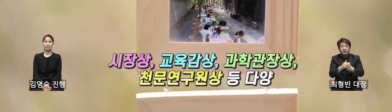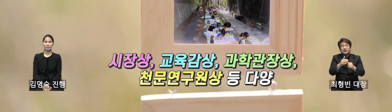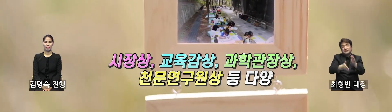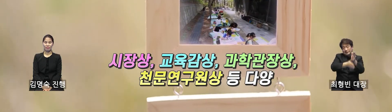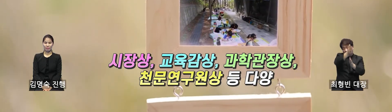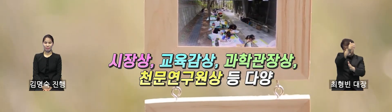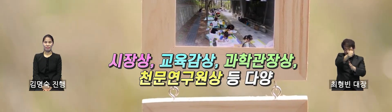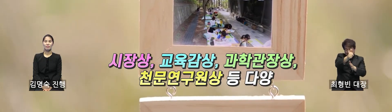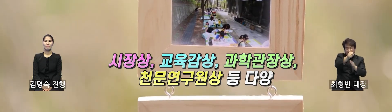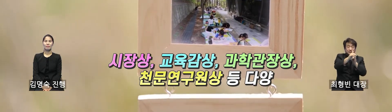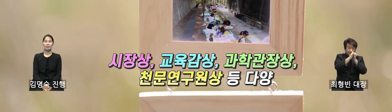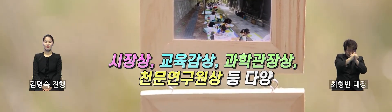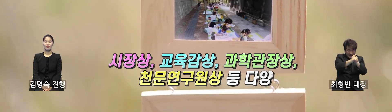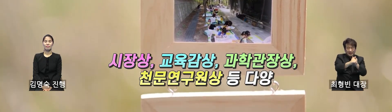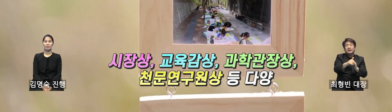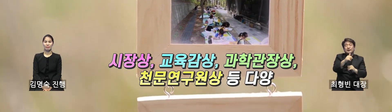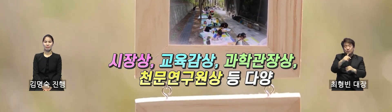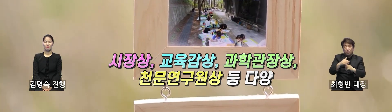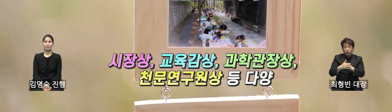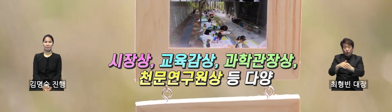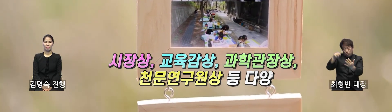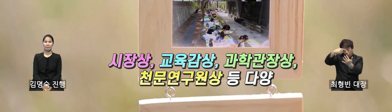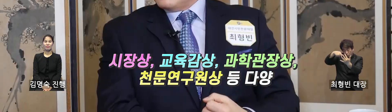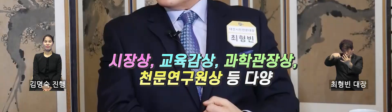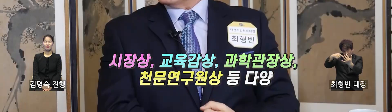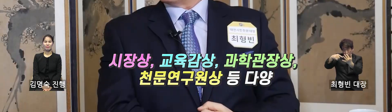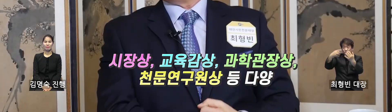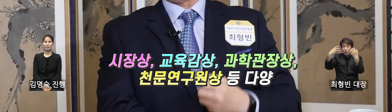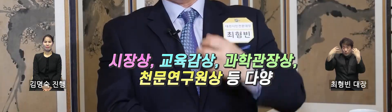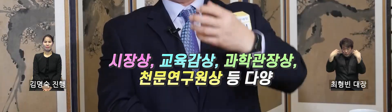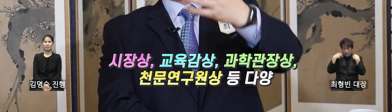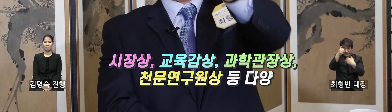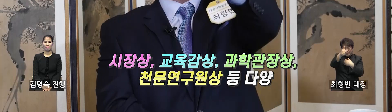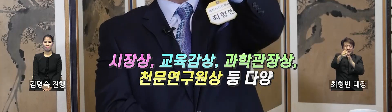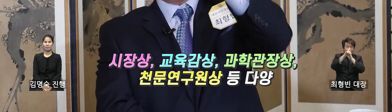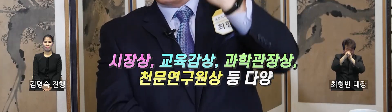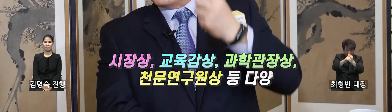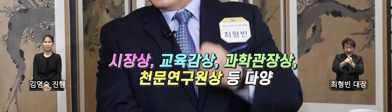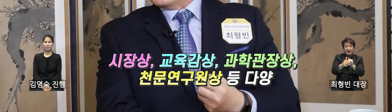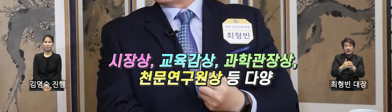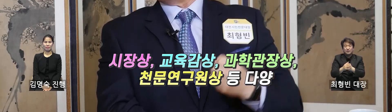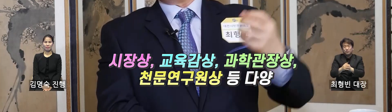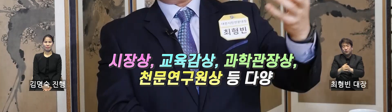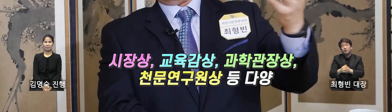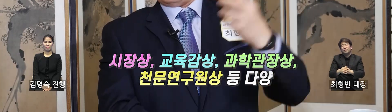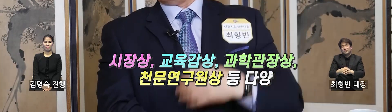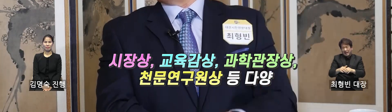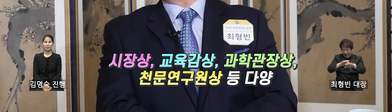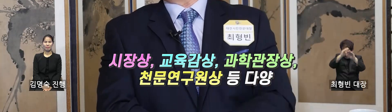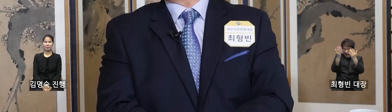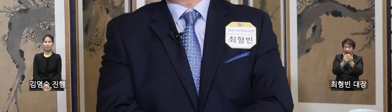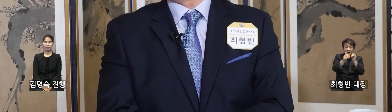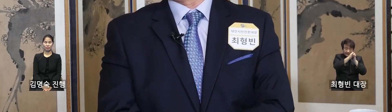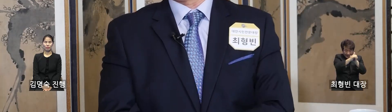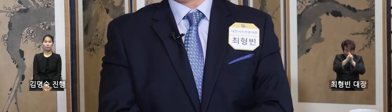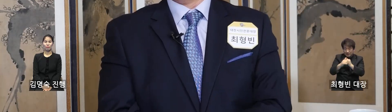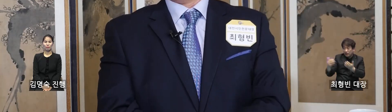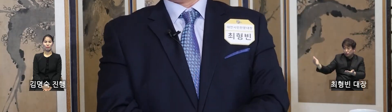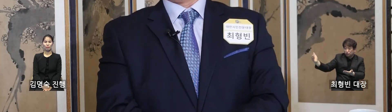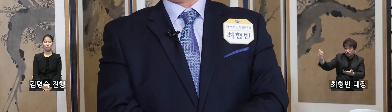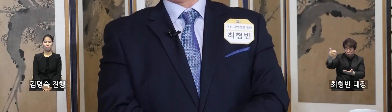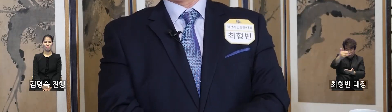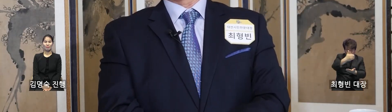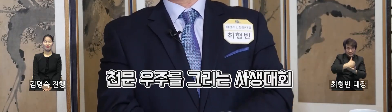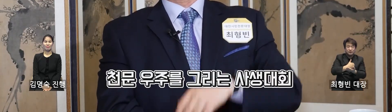교육감 윰 상대 전적이 중앙 과학관 안장 상 천문 연구원 원장 같아 상을 임하다 가지고 뭐